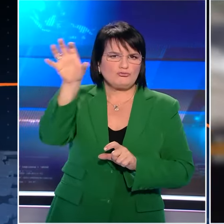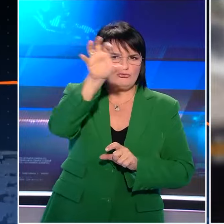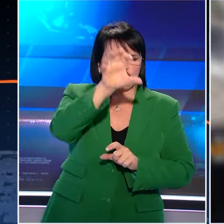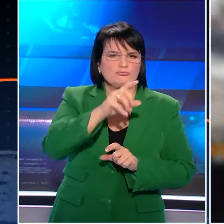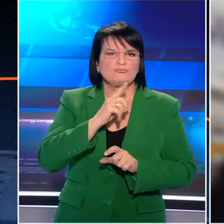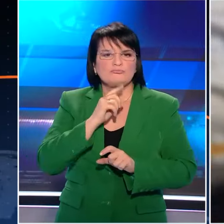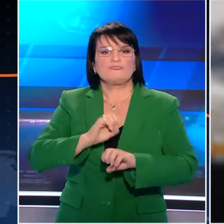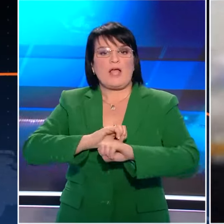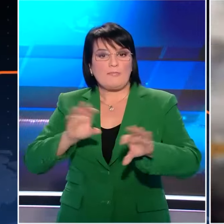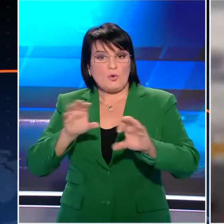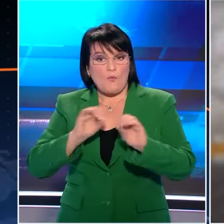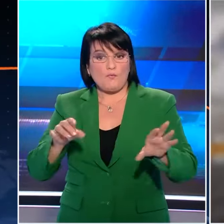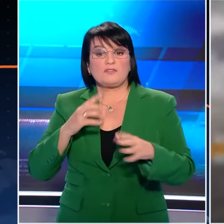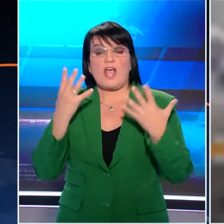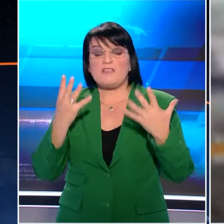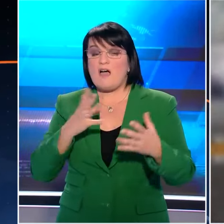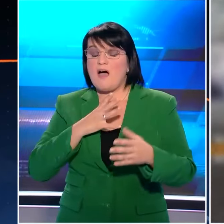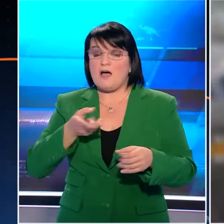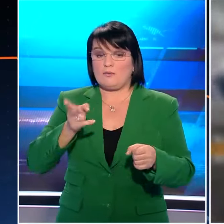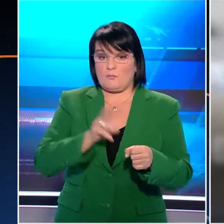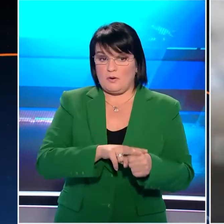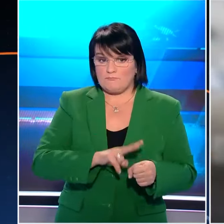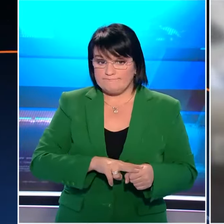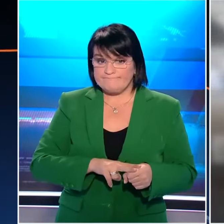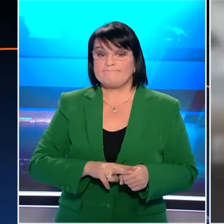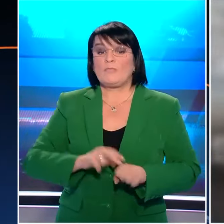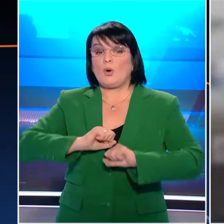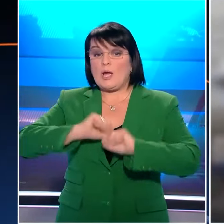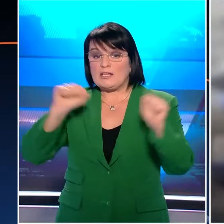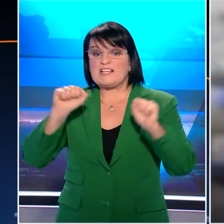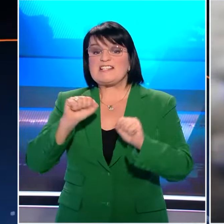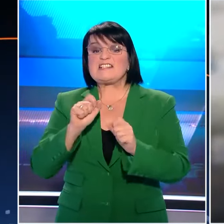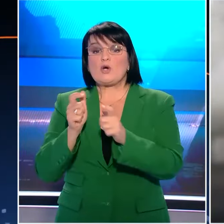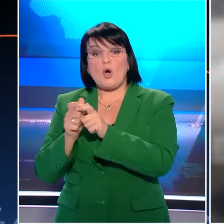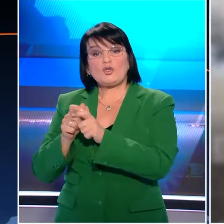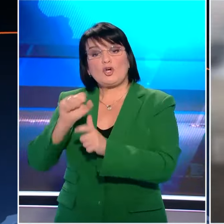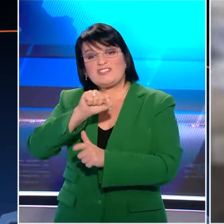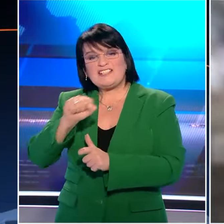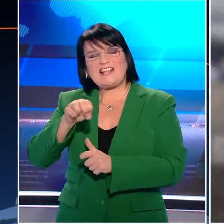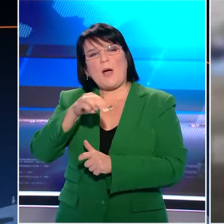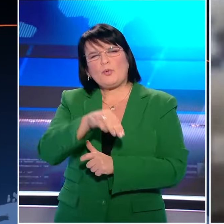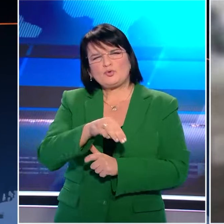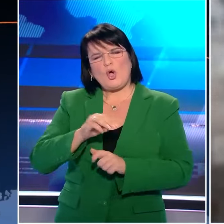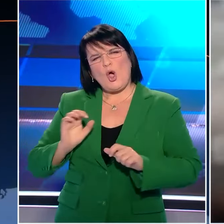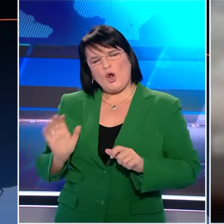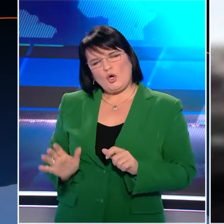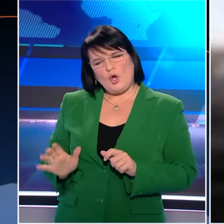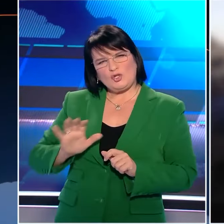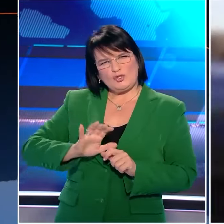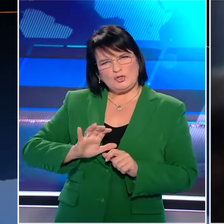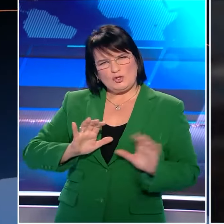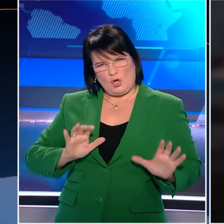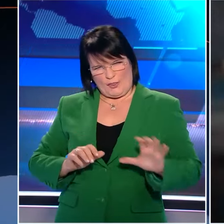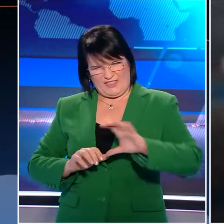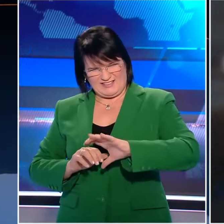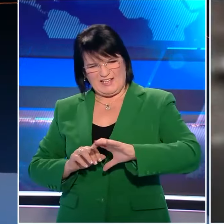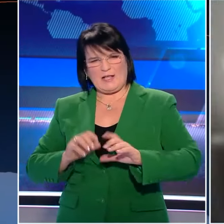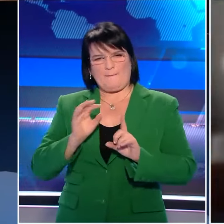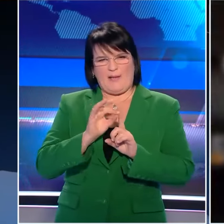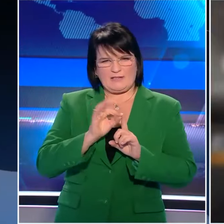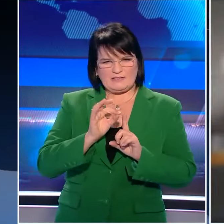Σύμφωνα με τις τοπικές αρχές, τουλάχιστον 9 άνθρωποι σκοτώθηκαν μετά από εκρήξεις στην επαρχία Σιστάν και Μπαλουχιστάν του νοτιοδυτικού Ιράν. Το Πακιστάν ανακοίνωσε